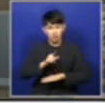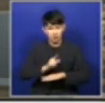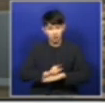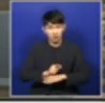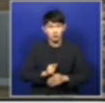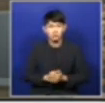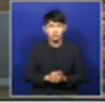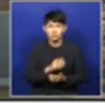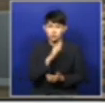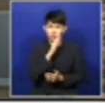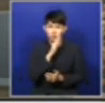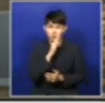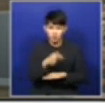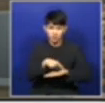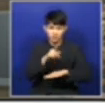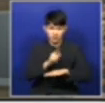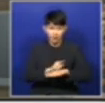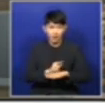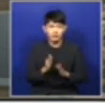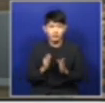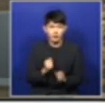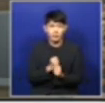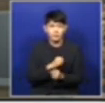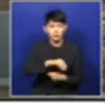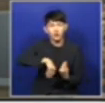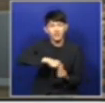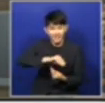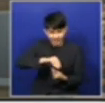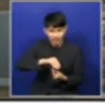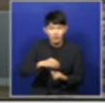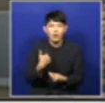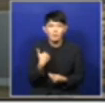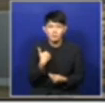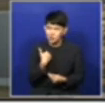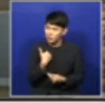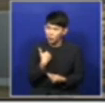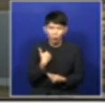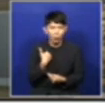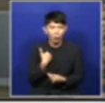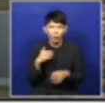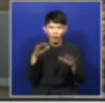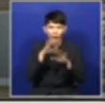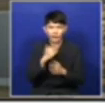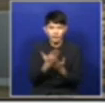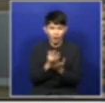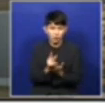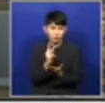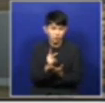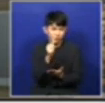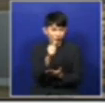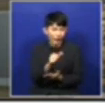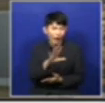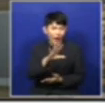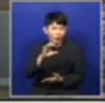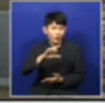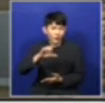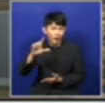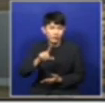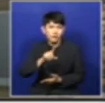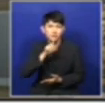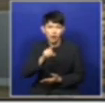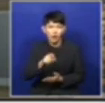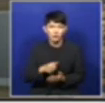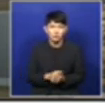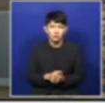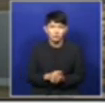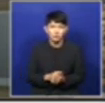านเป็นนักธุรกิจประกอบกิจการสามารถมีเครดิตกู้ธนาคารได้ถึง500ล้านนั้นเนี่ยท่านประธานไม่ใช่ผู้ประกอบ